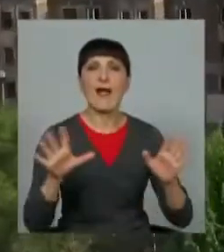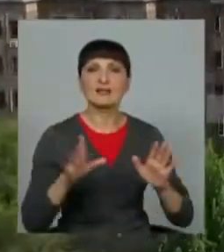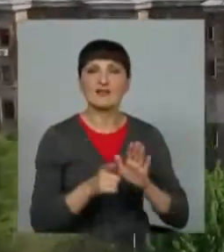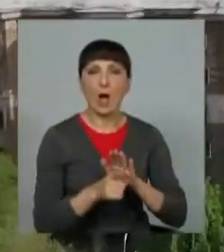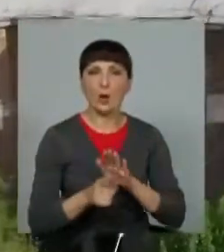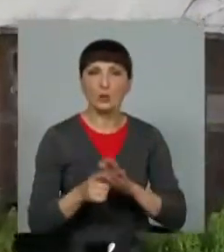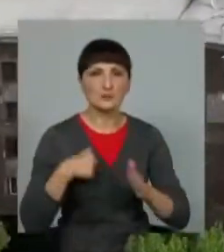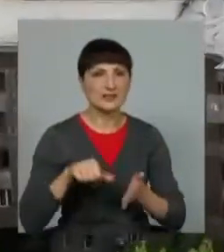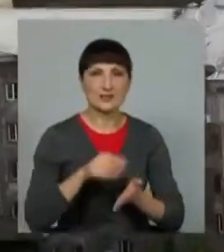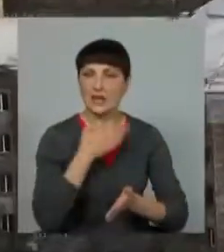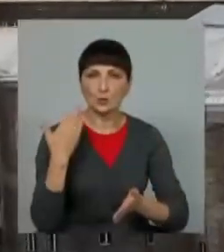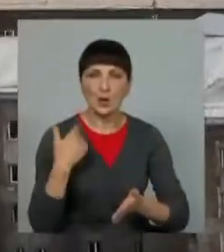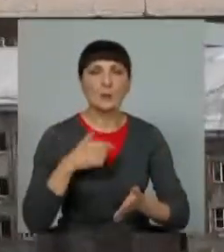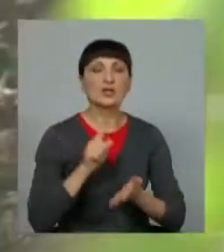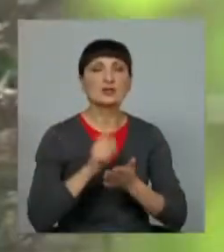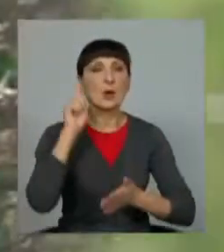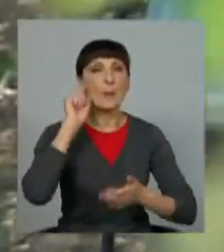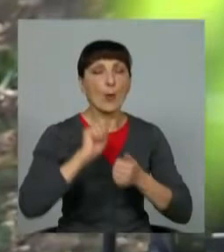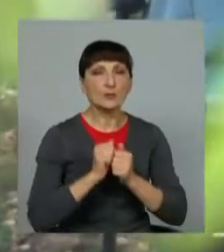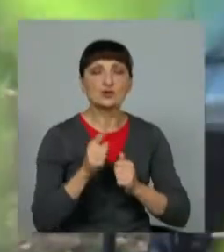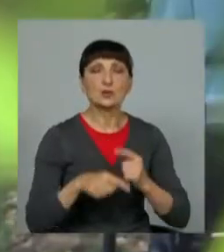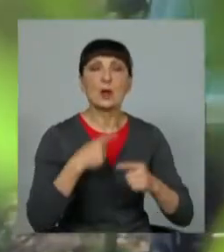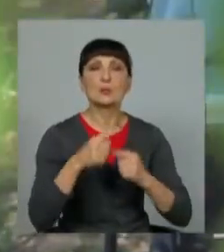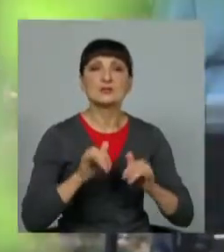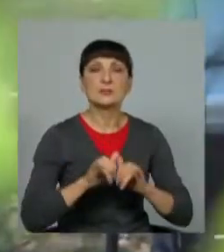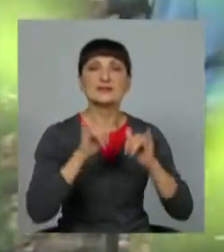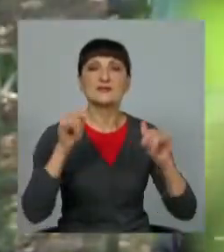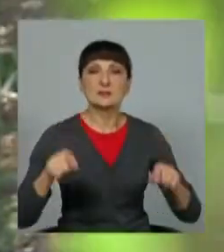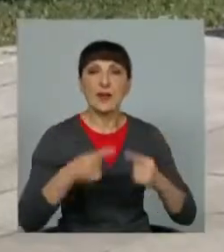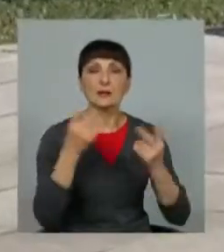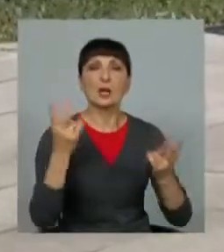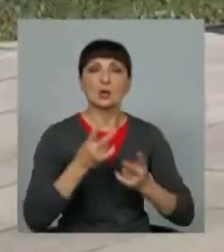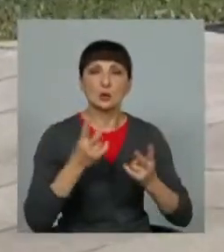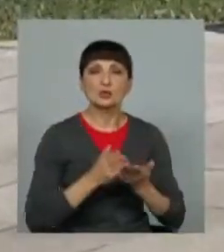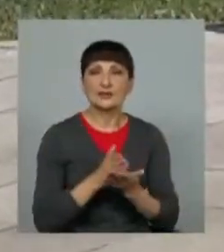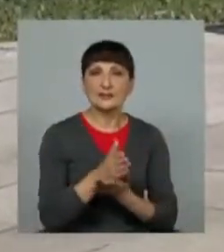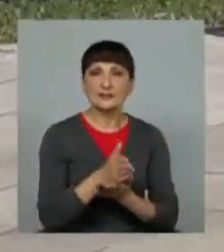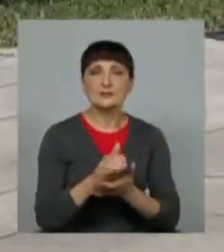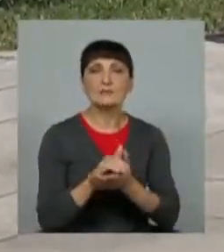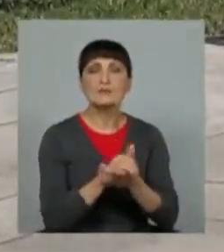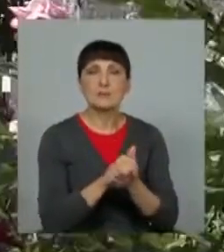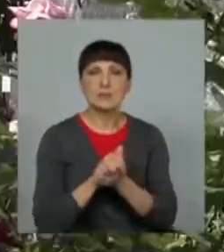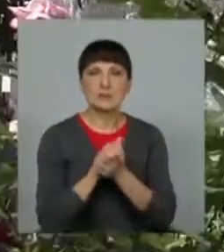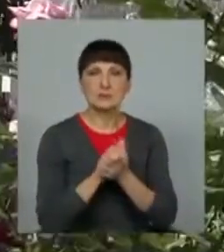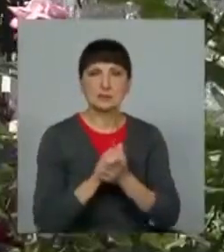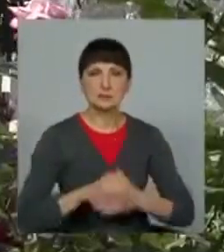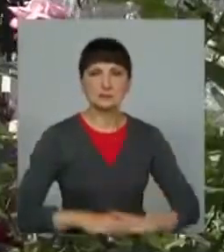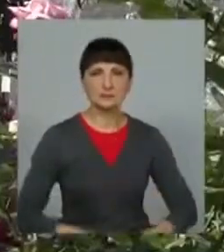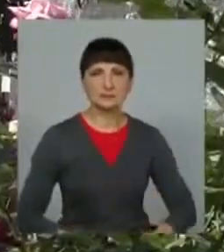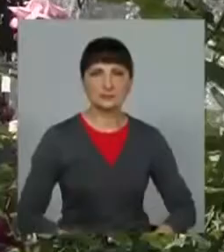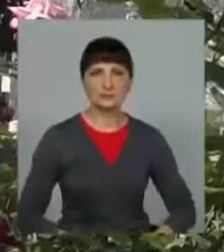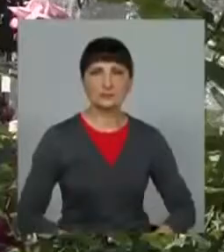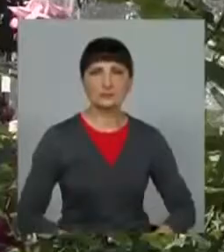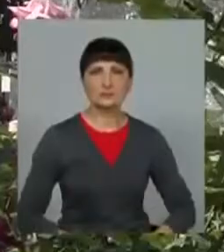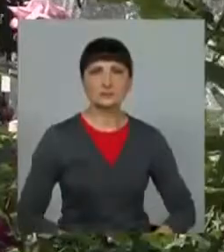оружия, должны помнить, что на пути к процветанию можно и нужно идти мирным путем. Роберт Граф,